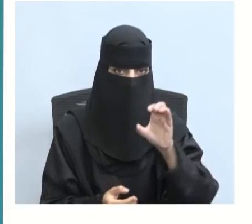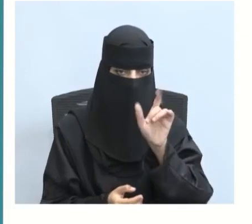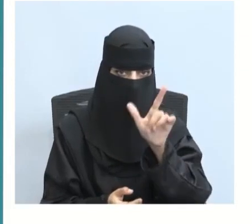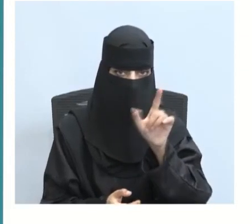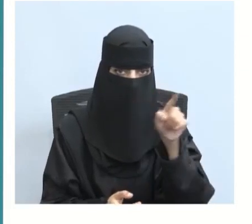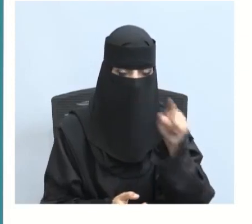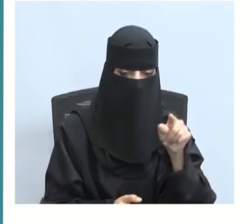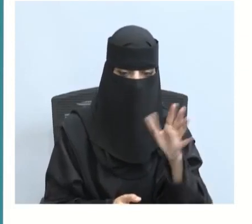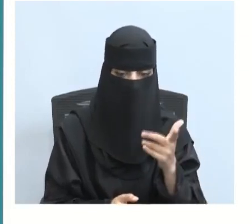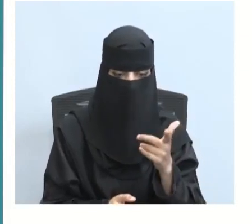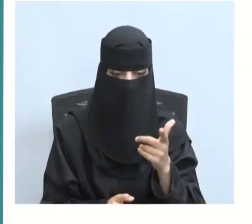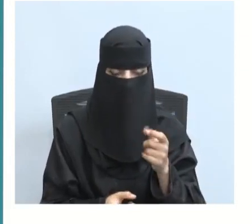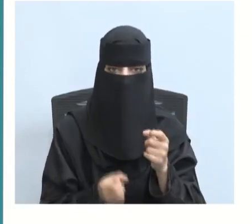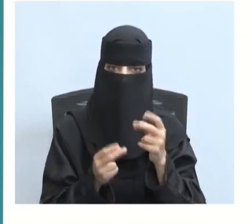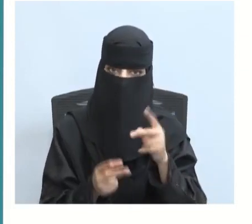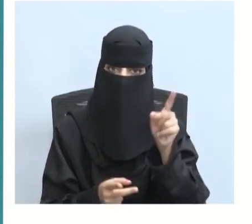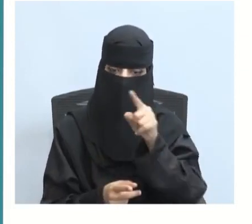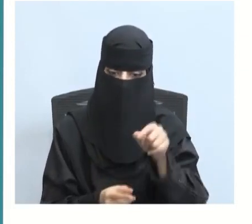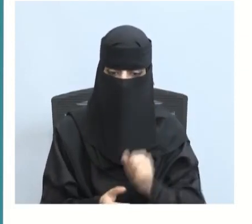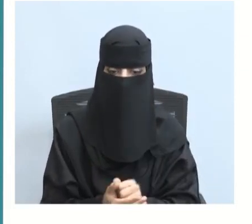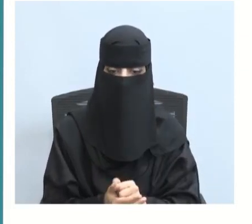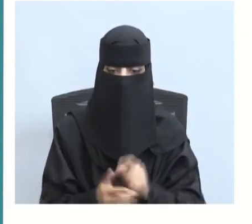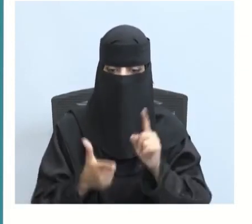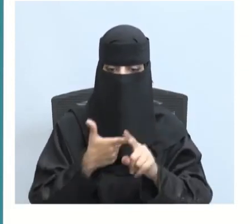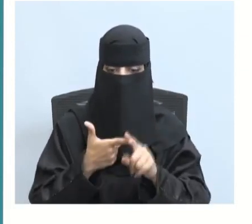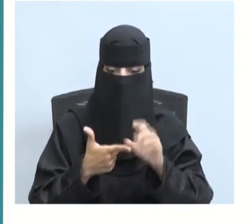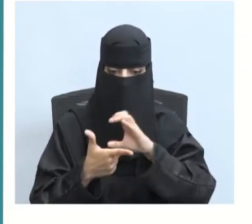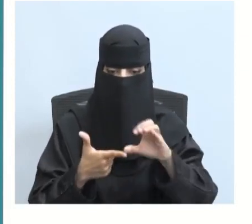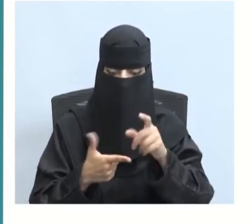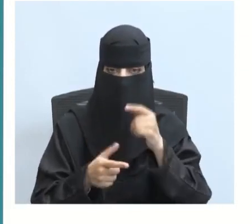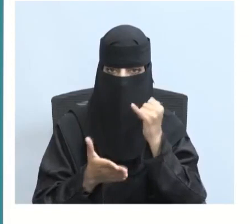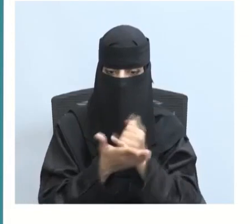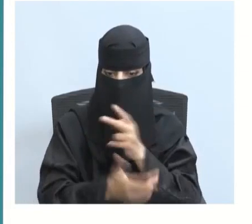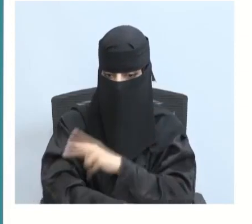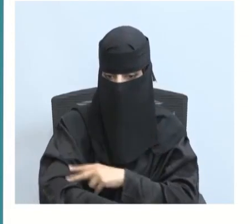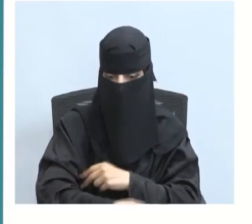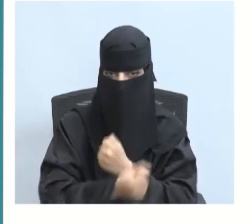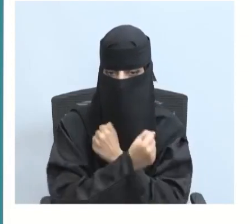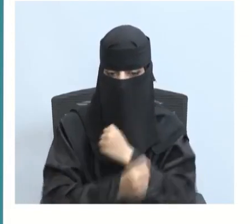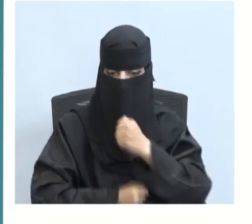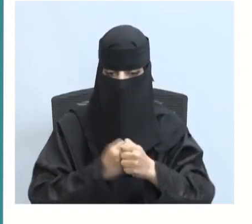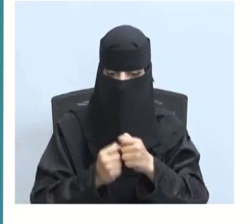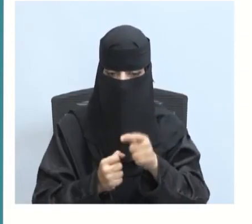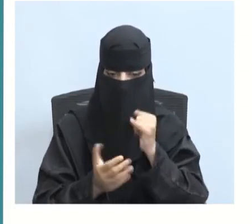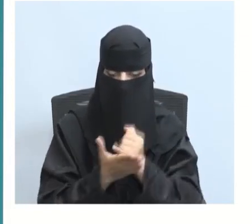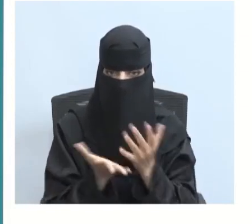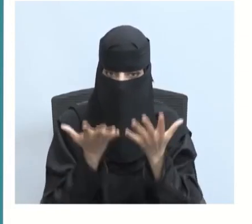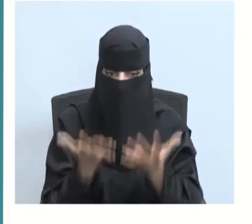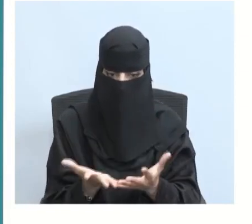خاطئ غير موافق تعتمد الطاقه الحركيه فقط على الكتله والسرعه